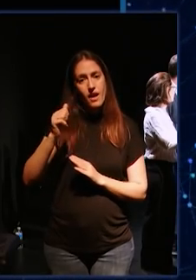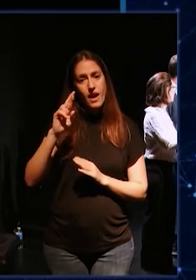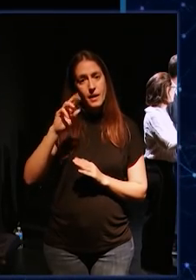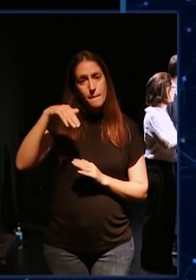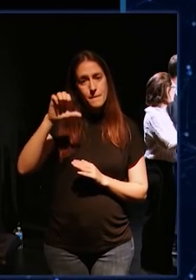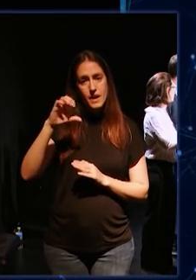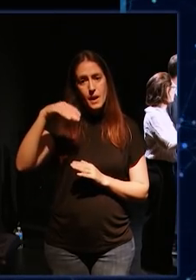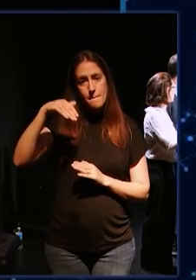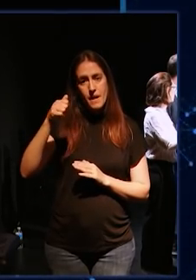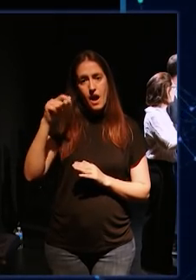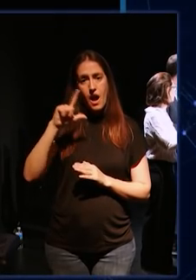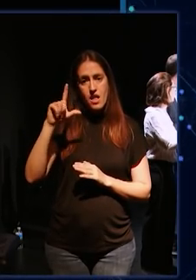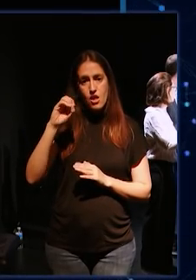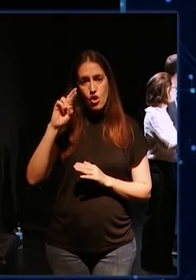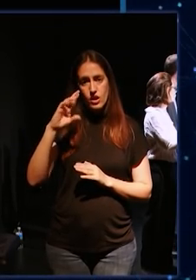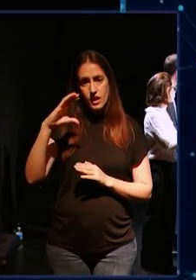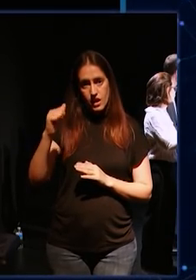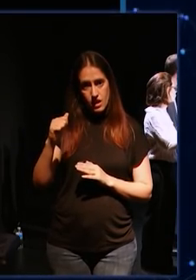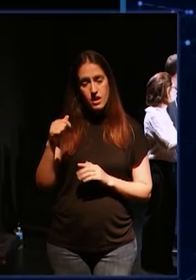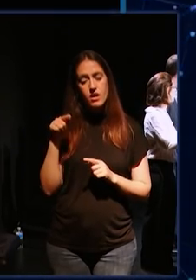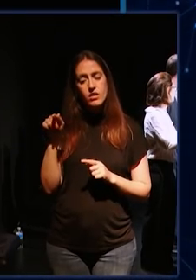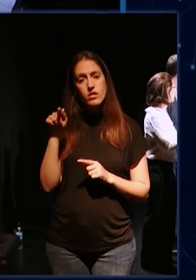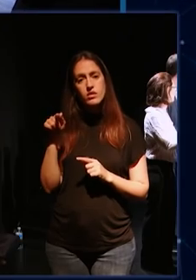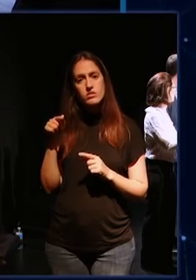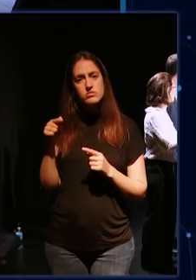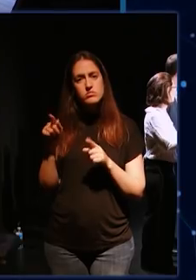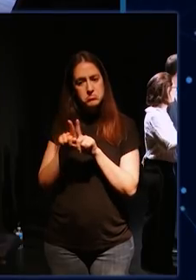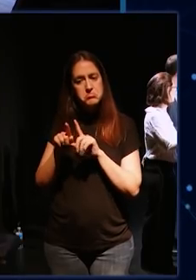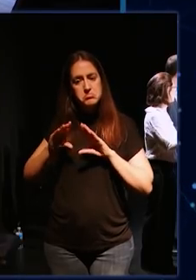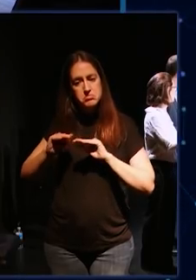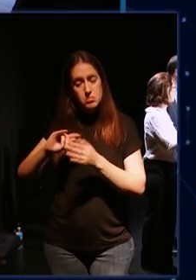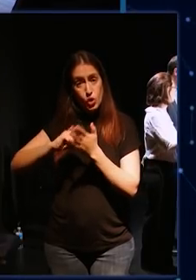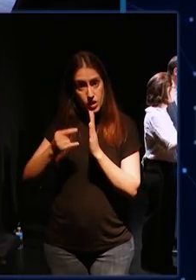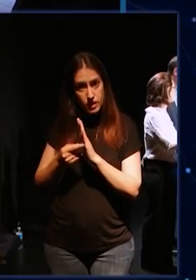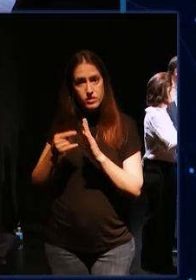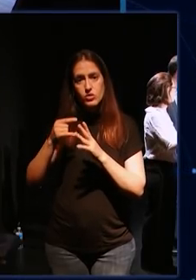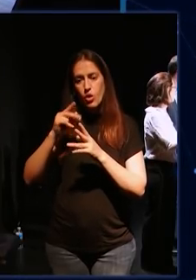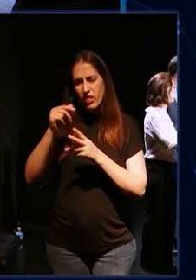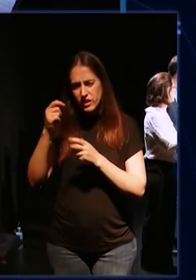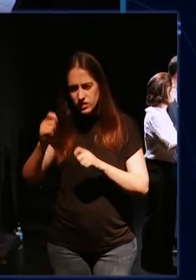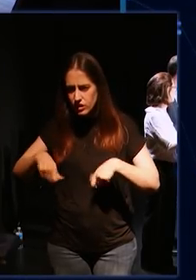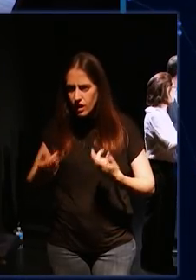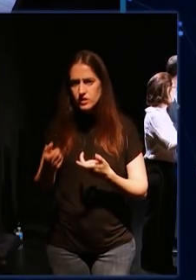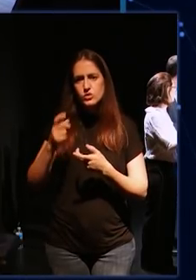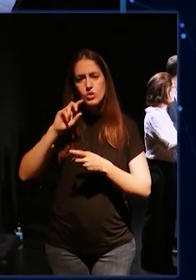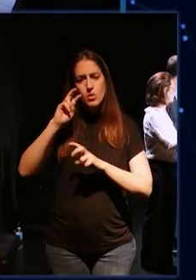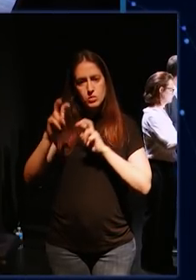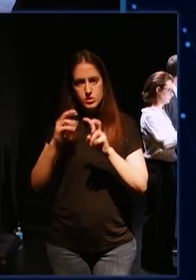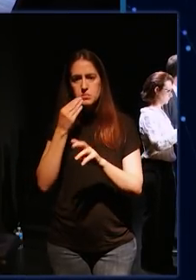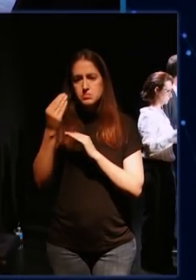les impulsores d'aquest projecte, que va costar molts diners i que es van trobar els recursos i que finalment es va poder dur a